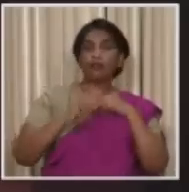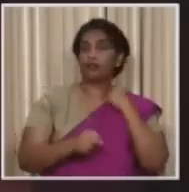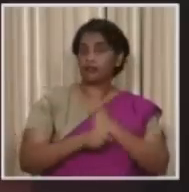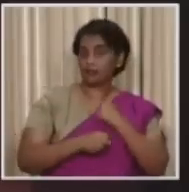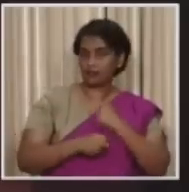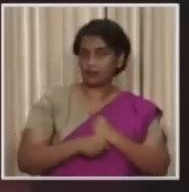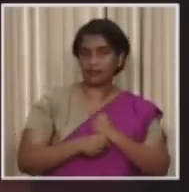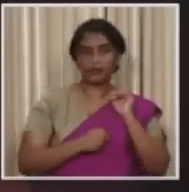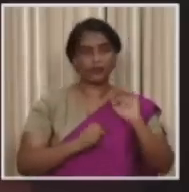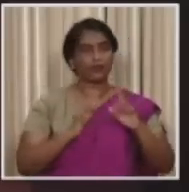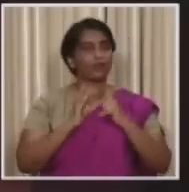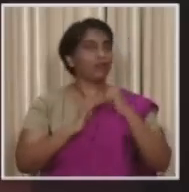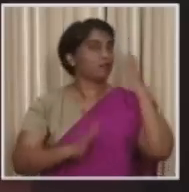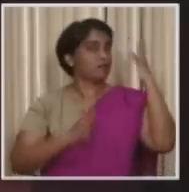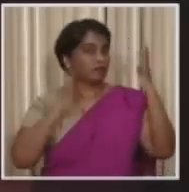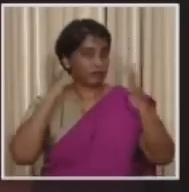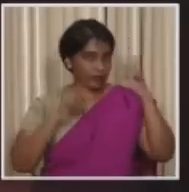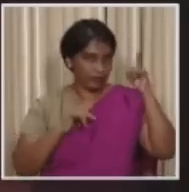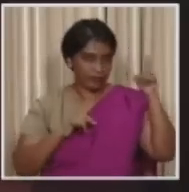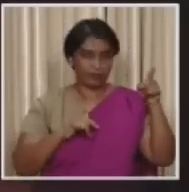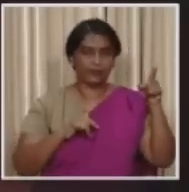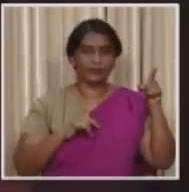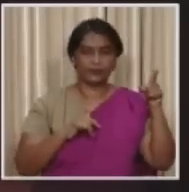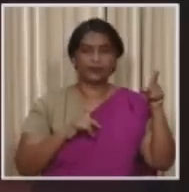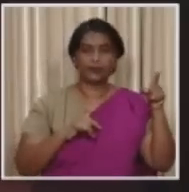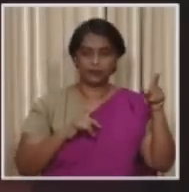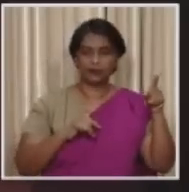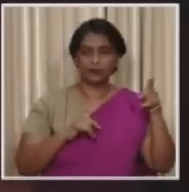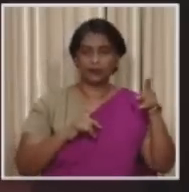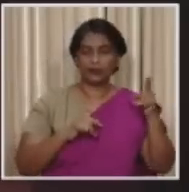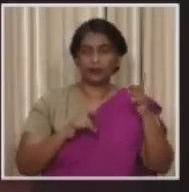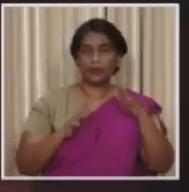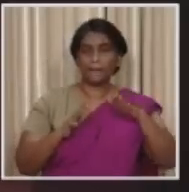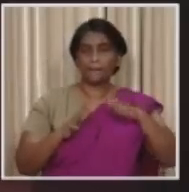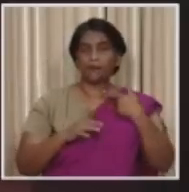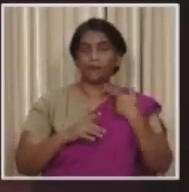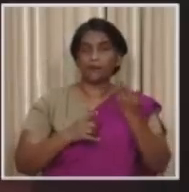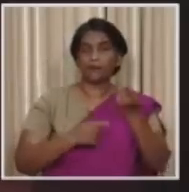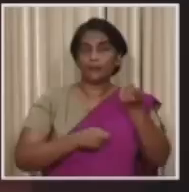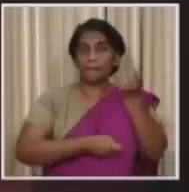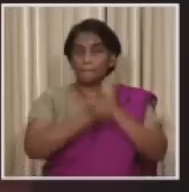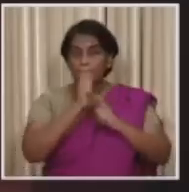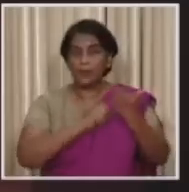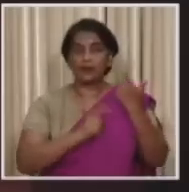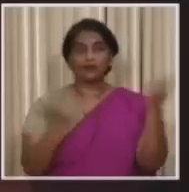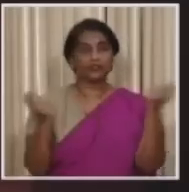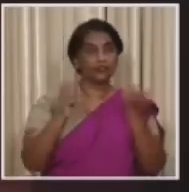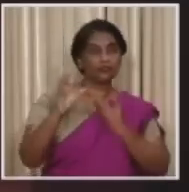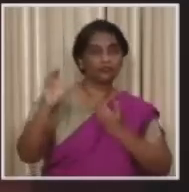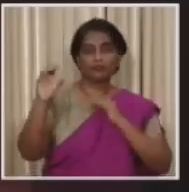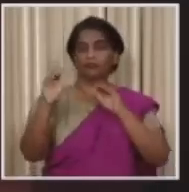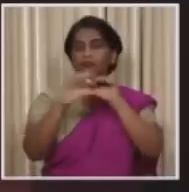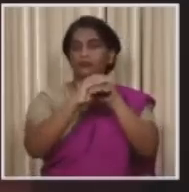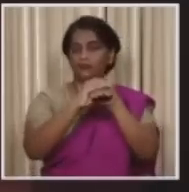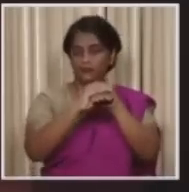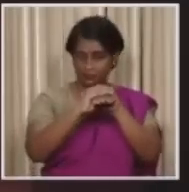රජයට ජාත්‍යන්තර කැපිටල් මාකට්ස් වලට ප්‍රාග්ධන වෙළඳපොළට ප්‍රවේශ